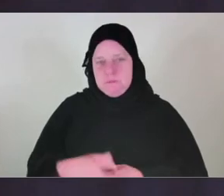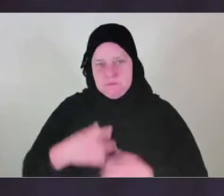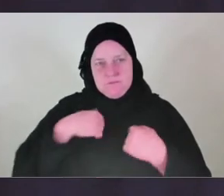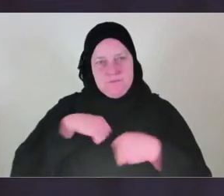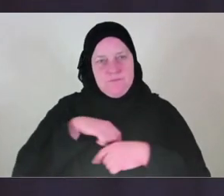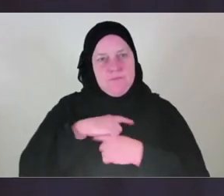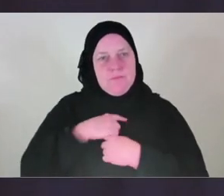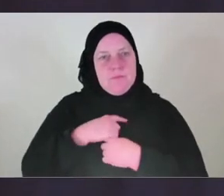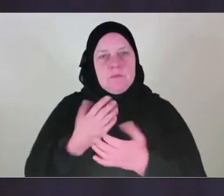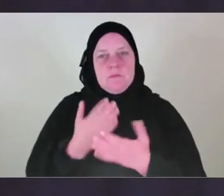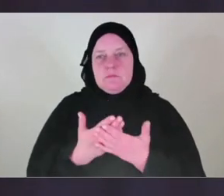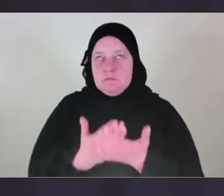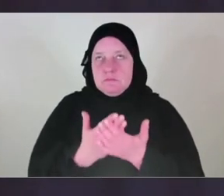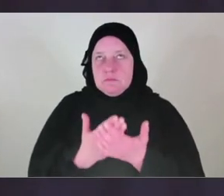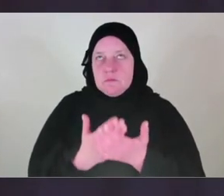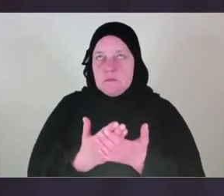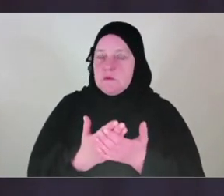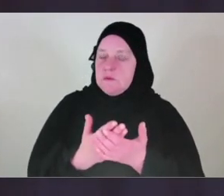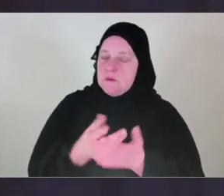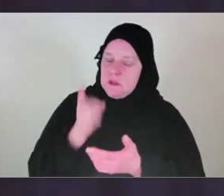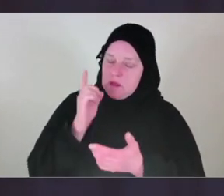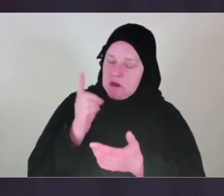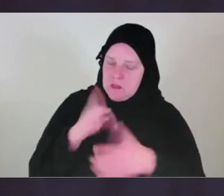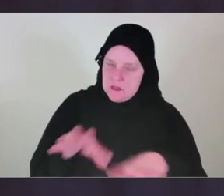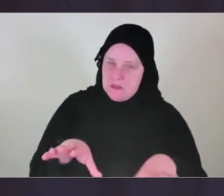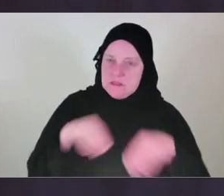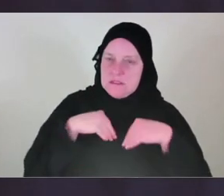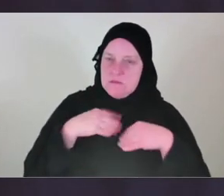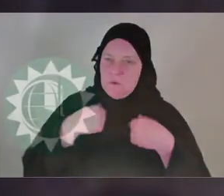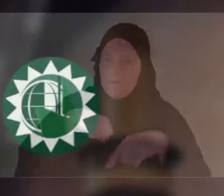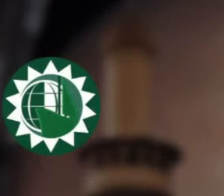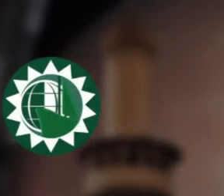ala Muhammad wa ali Muhammad.